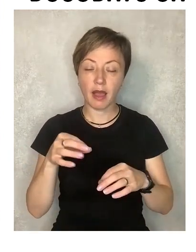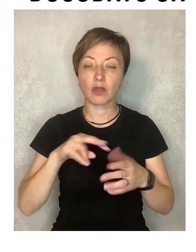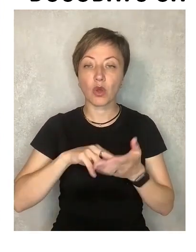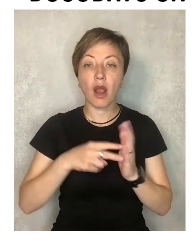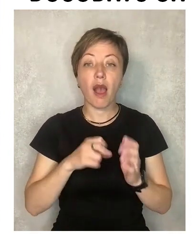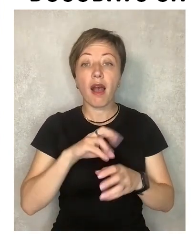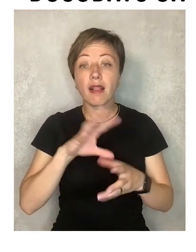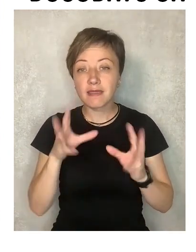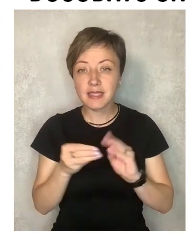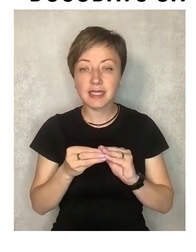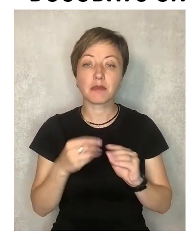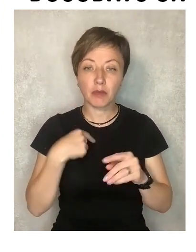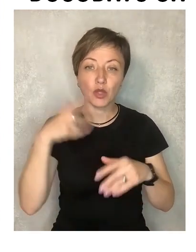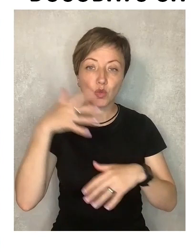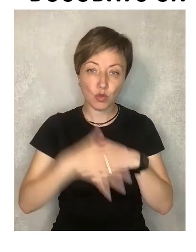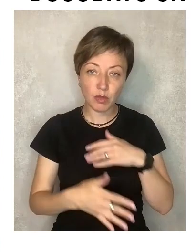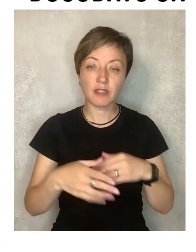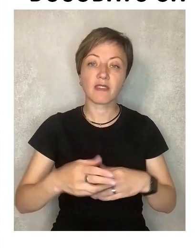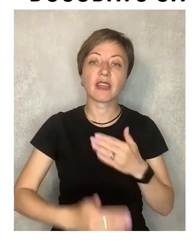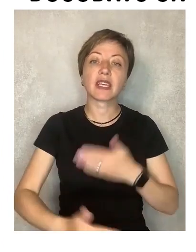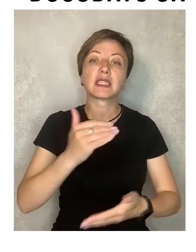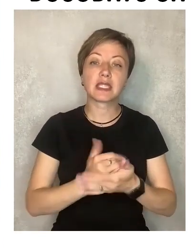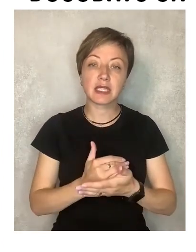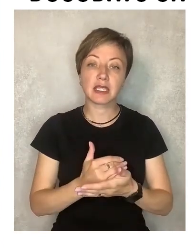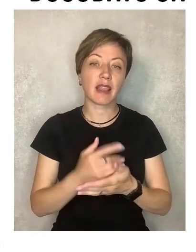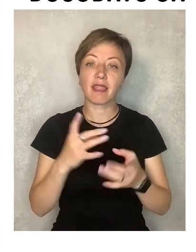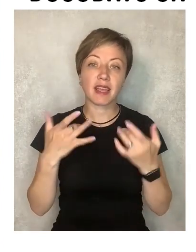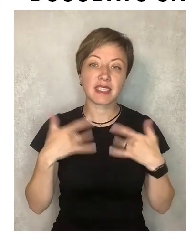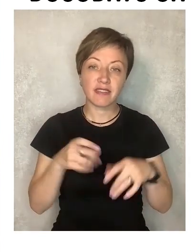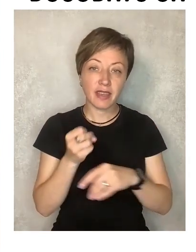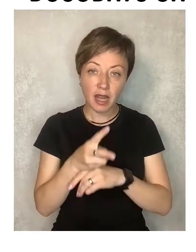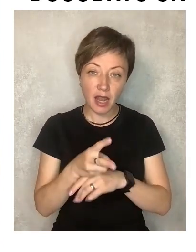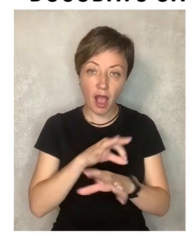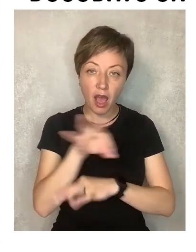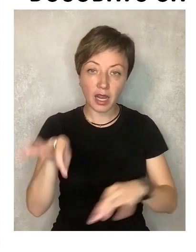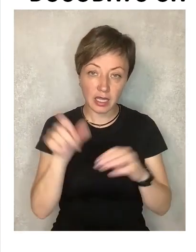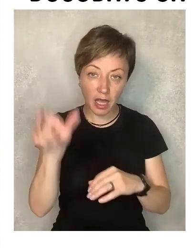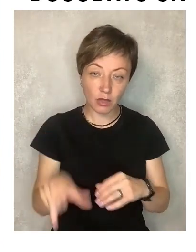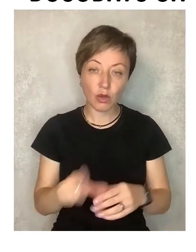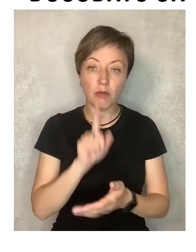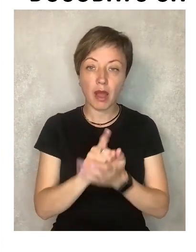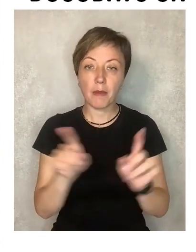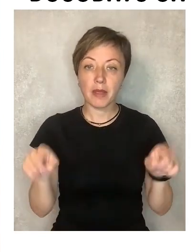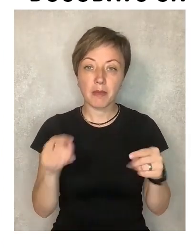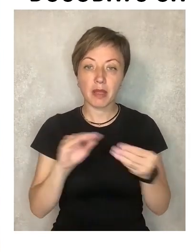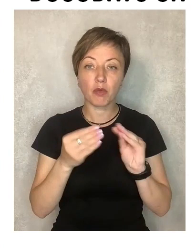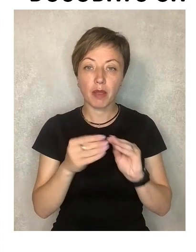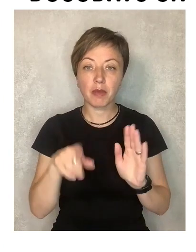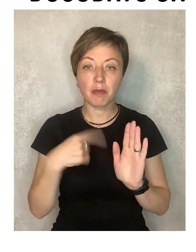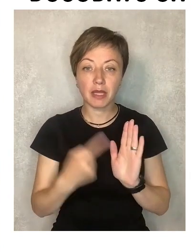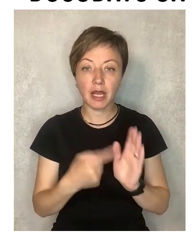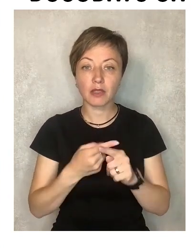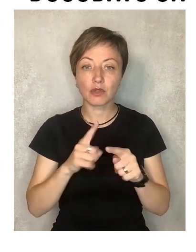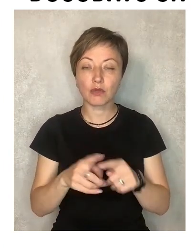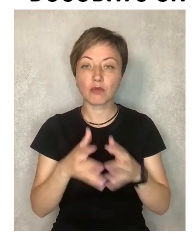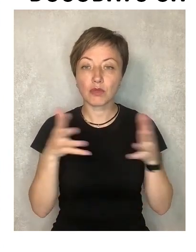ну, ми розуміли, що в кінці кінців там не звільнять архітектора, але ми мали підіймати такі проблемні питання, щоб більше людей,